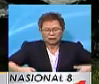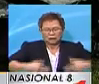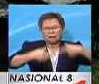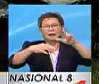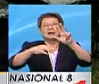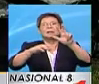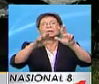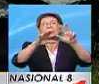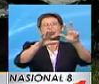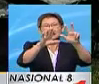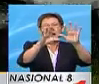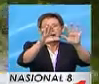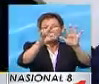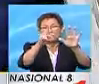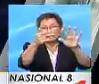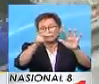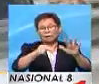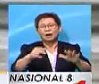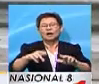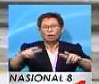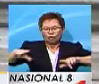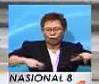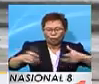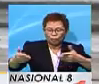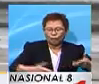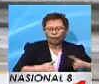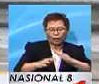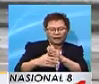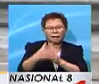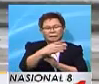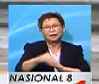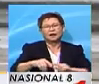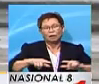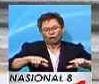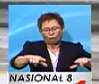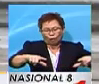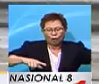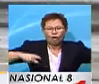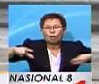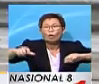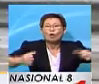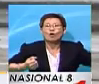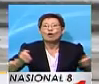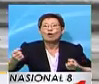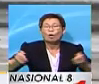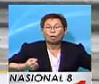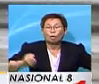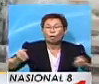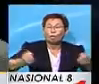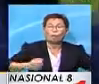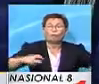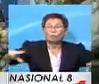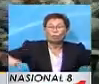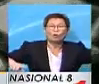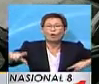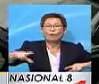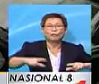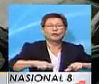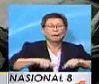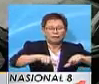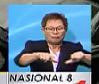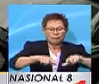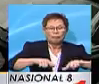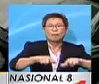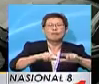Tan Lori membawa muatan ikan dan Lori balak akibat insiden itu plus telah membuka lorong kanan arah selatan untuk